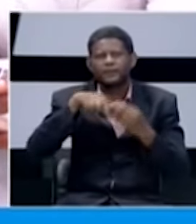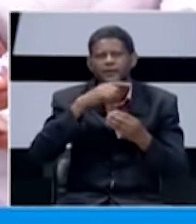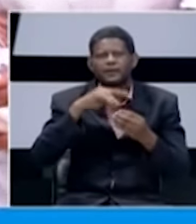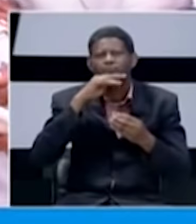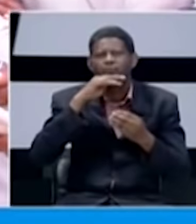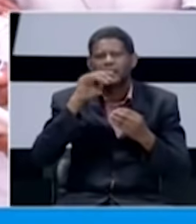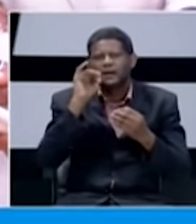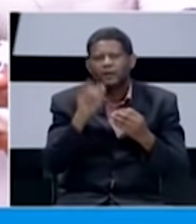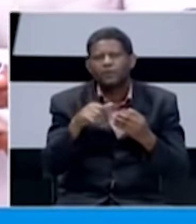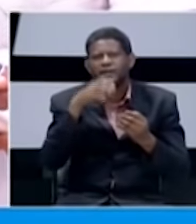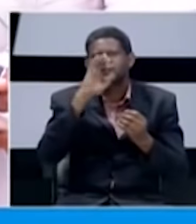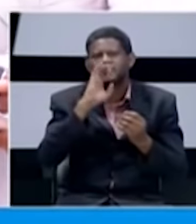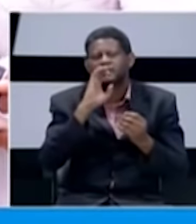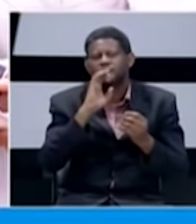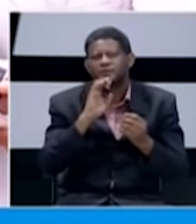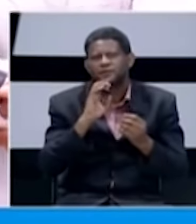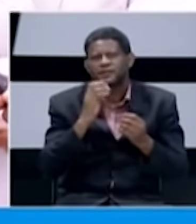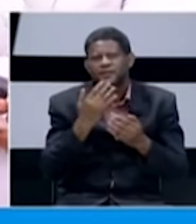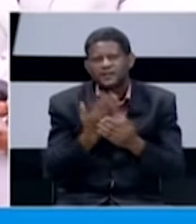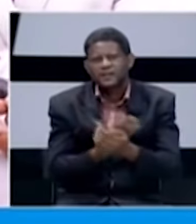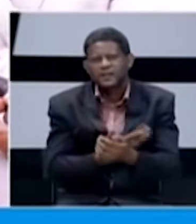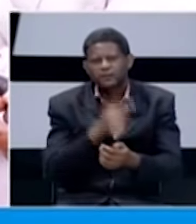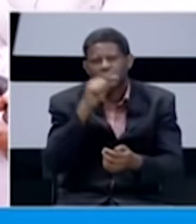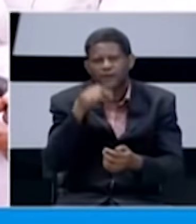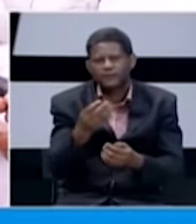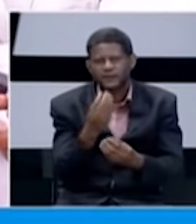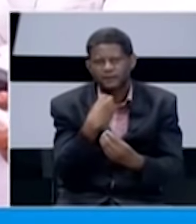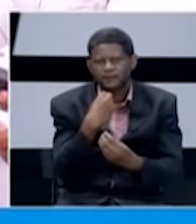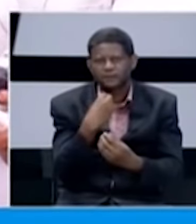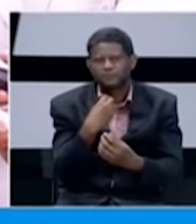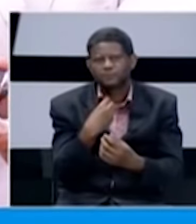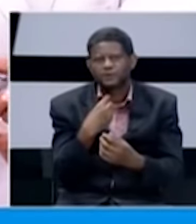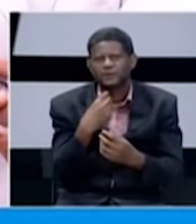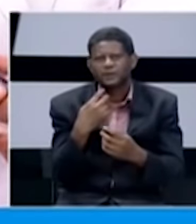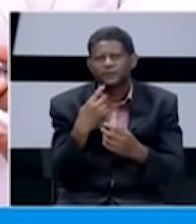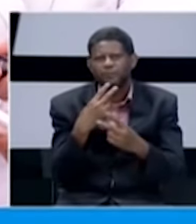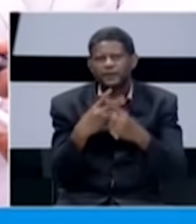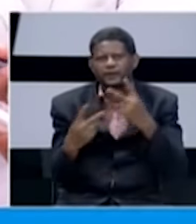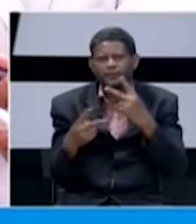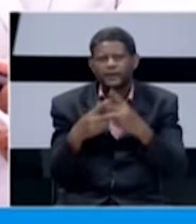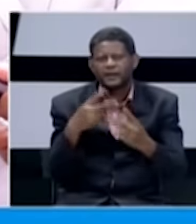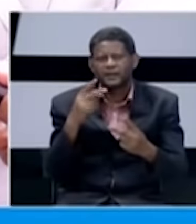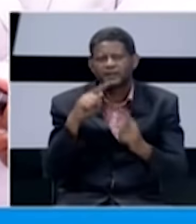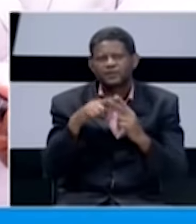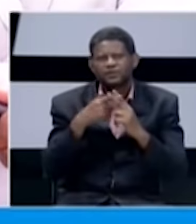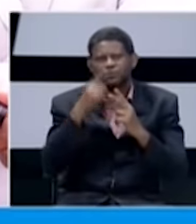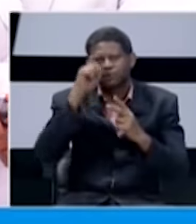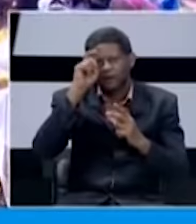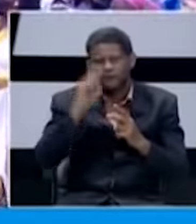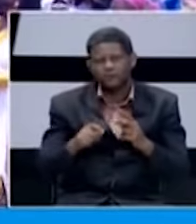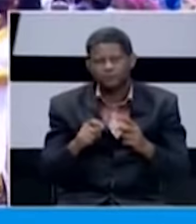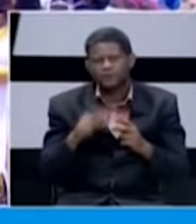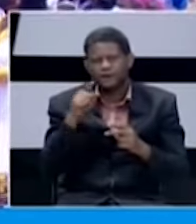استخوم سعرون اباندا بولكم مدلاب كتجمر يولوكم مالتيو ابت